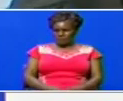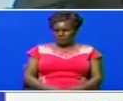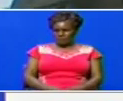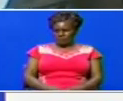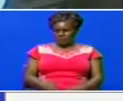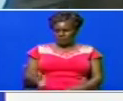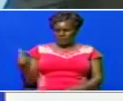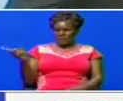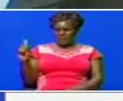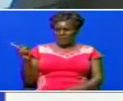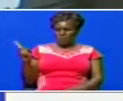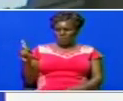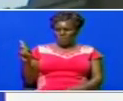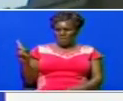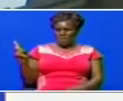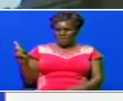Nairobi,